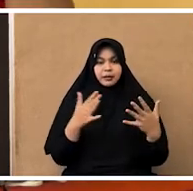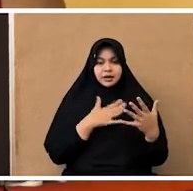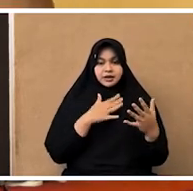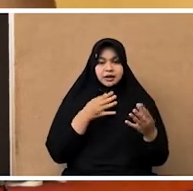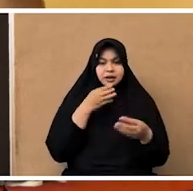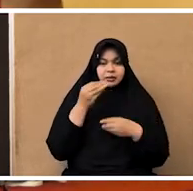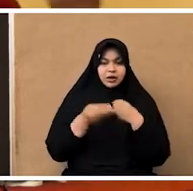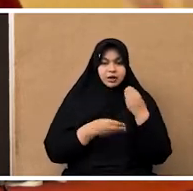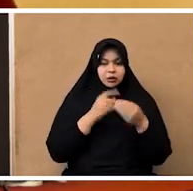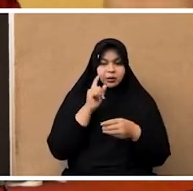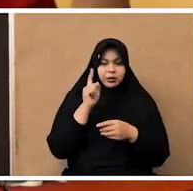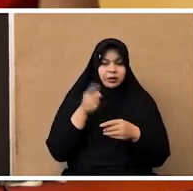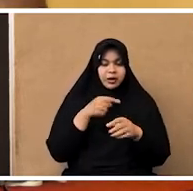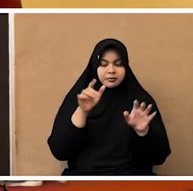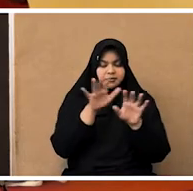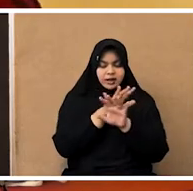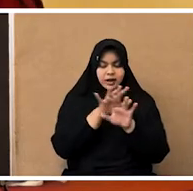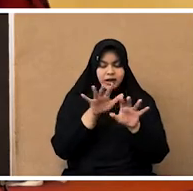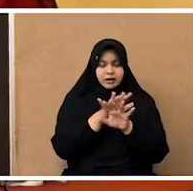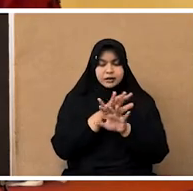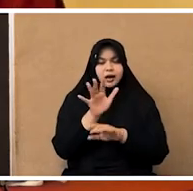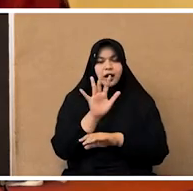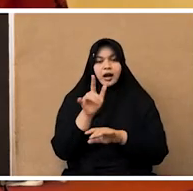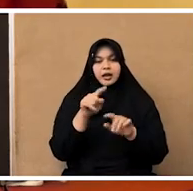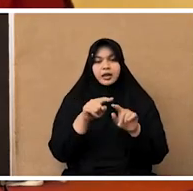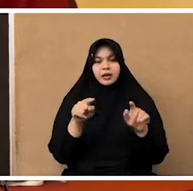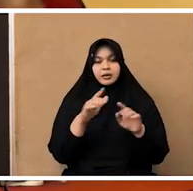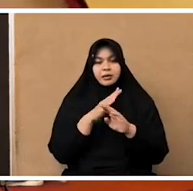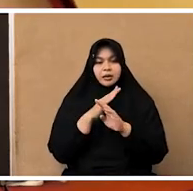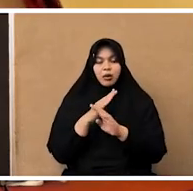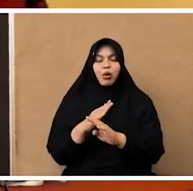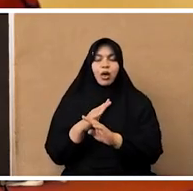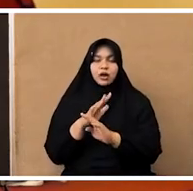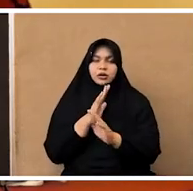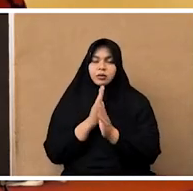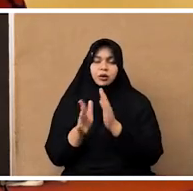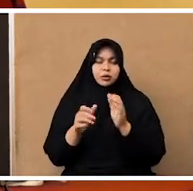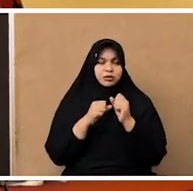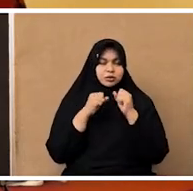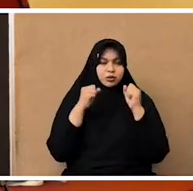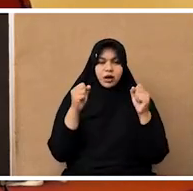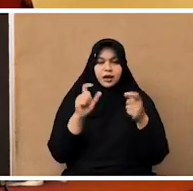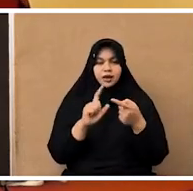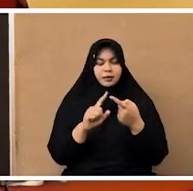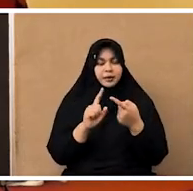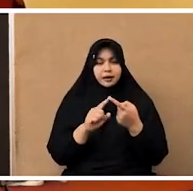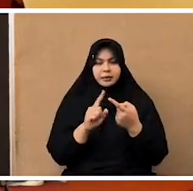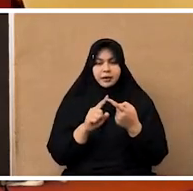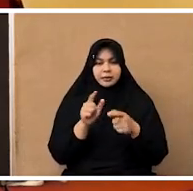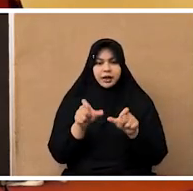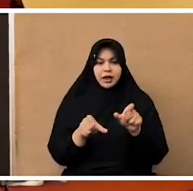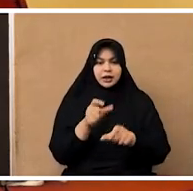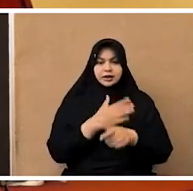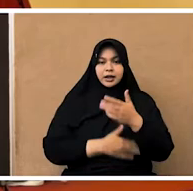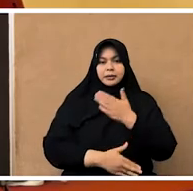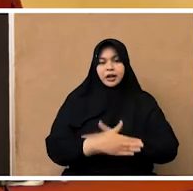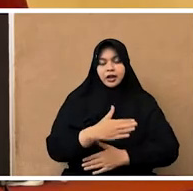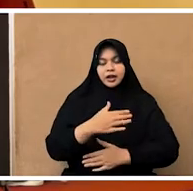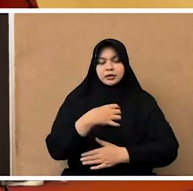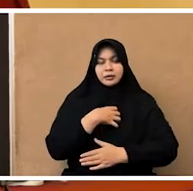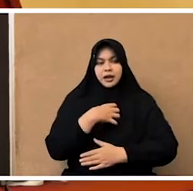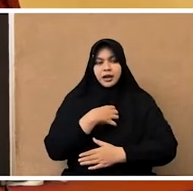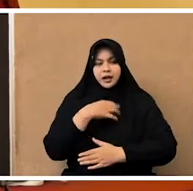saya sampaikan ini supaya ini tidak biasa atau tidak mementahkan ketika kita berjuang bahwa teman-teman penyandang disabilitas